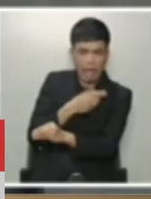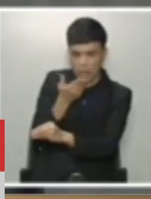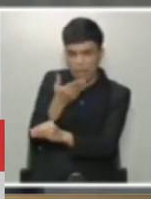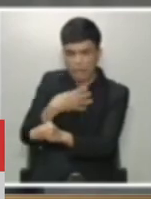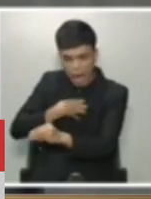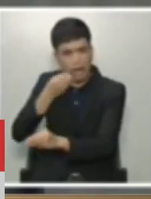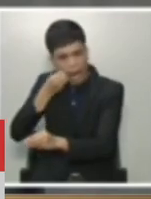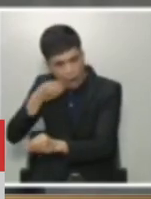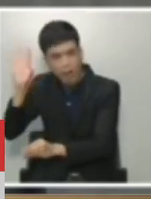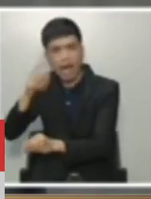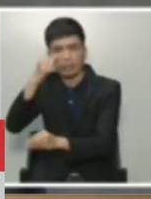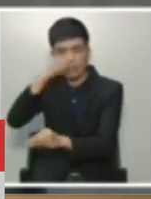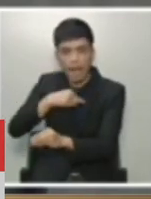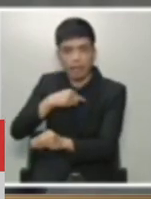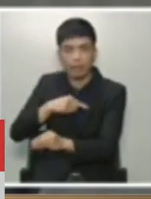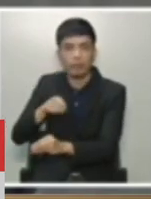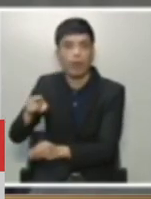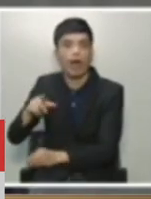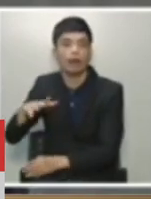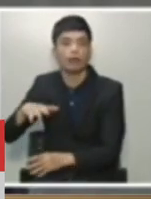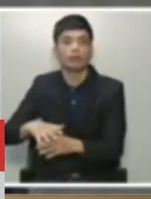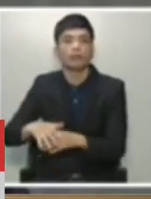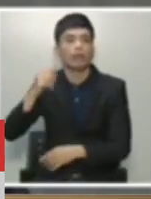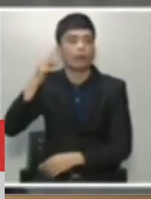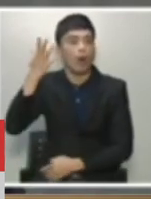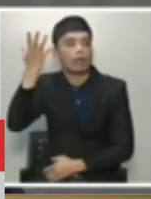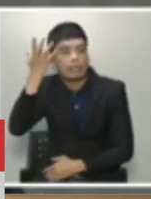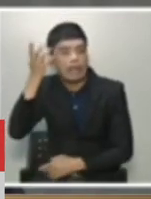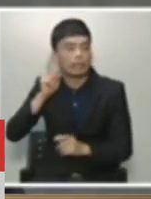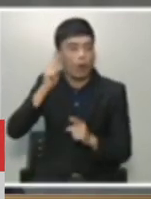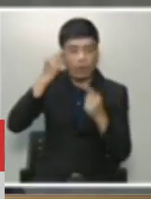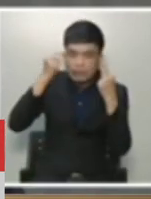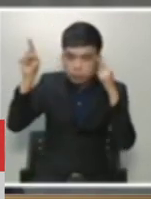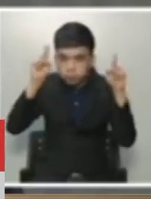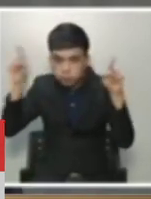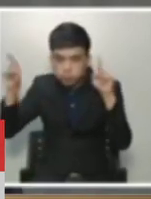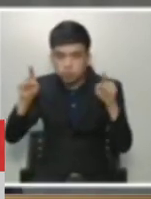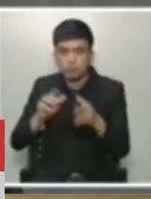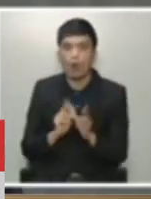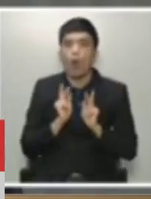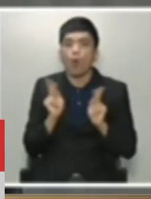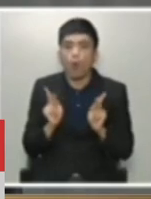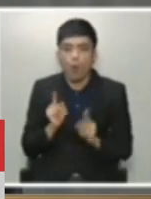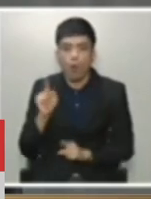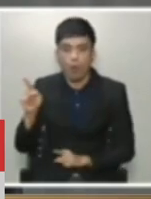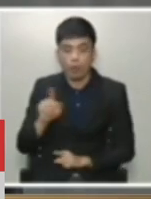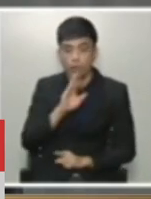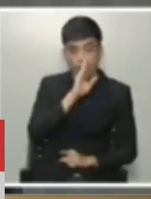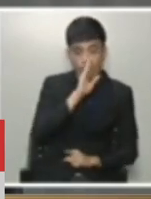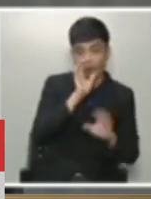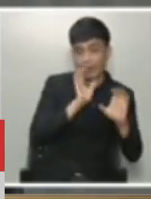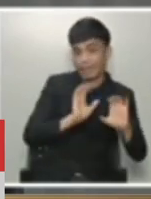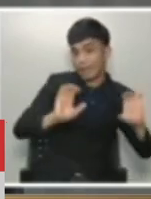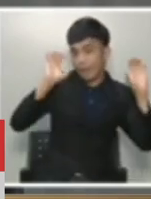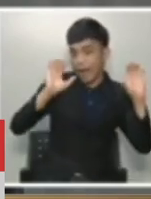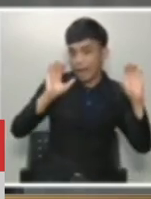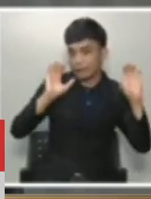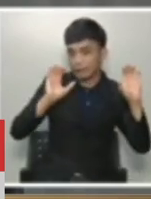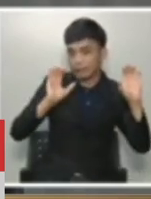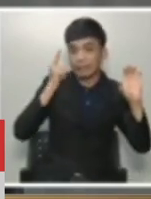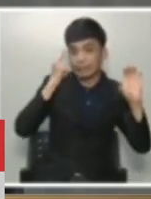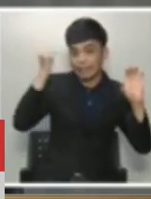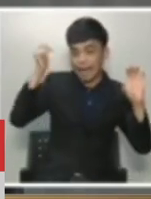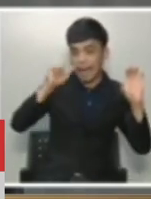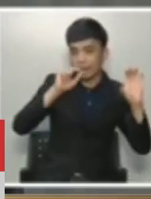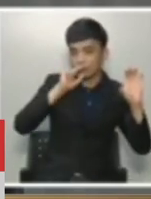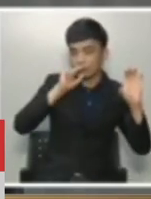ตกกังวลถ้ารัฐบาลฉลาดนะครับเขาสามารถสร้างความเชื่อมั่นโดยการที่จะไม่พูดบอกว่าไม่มีใ